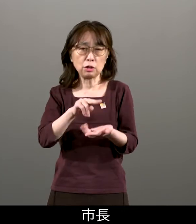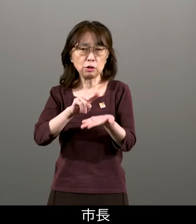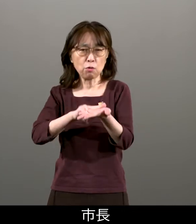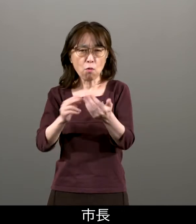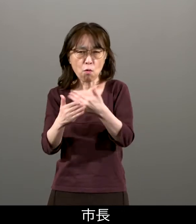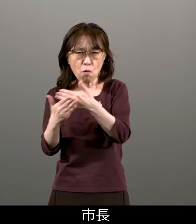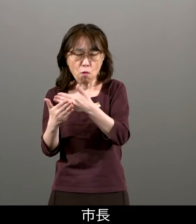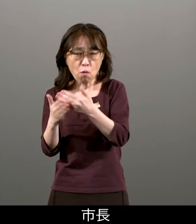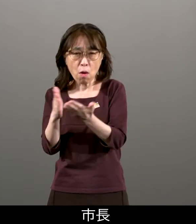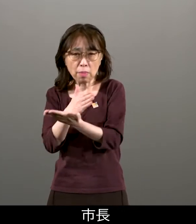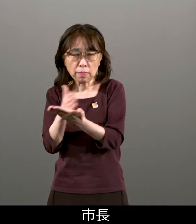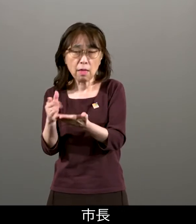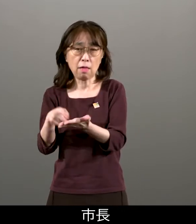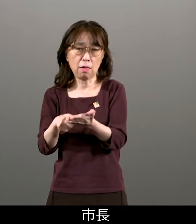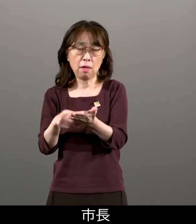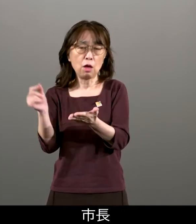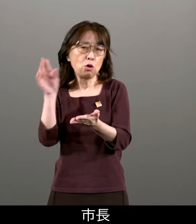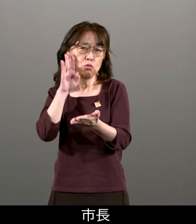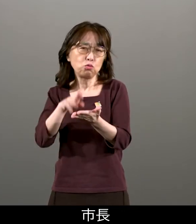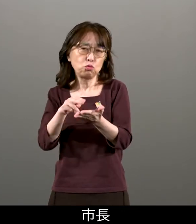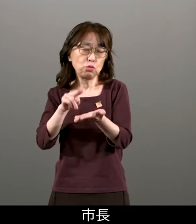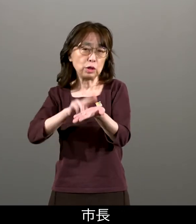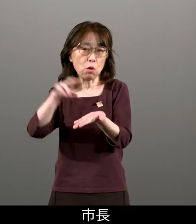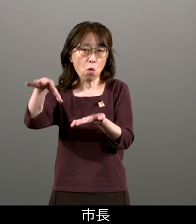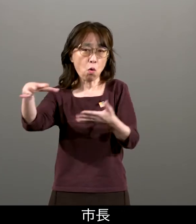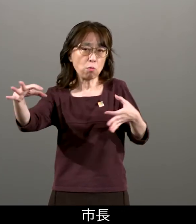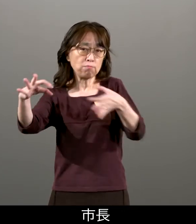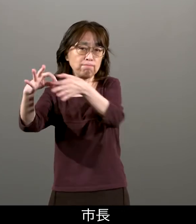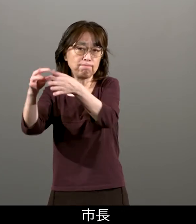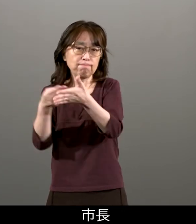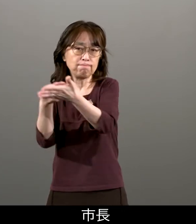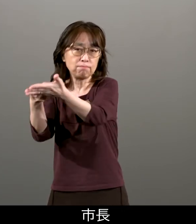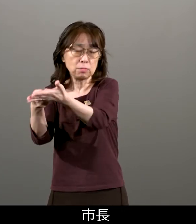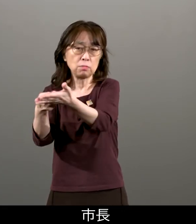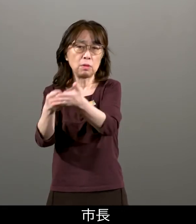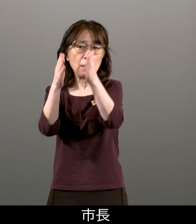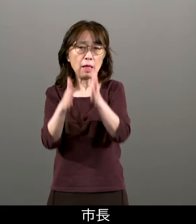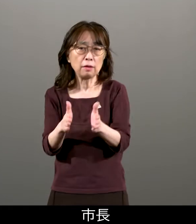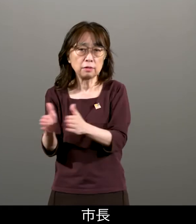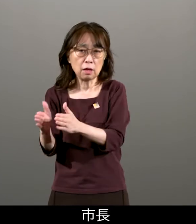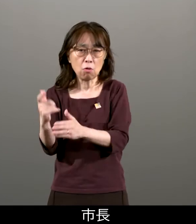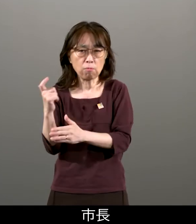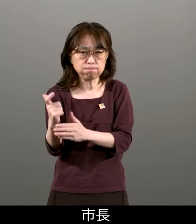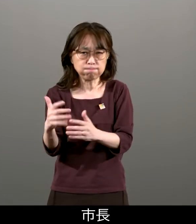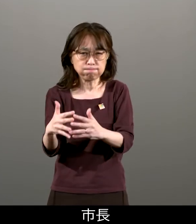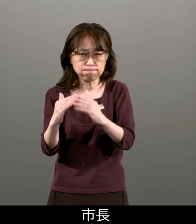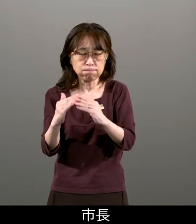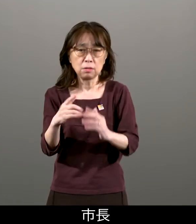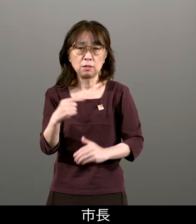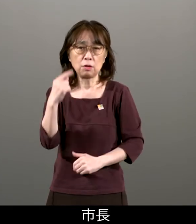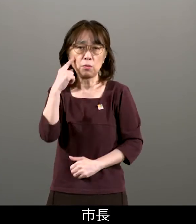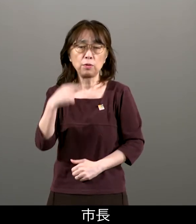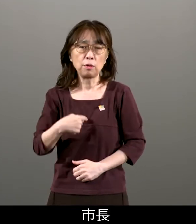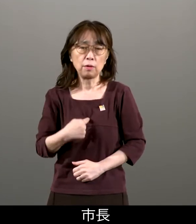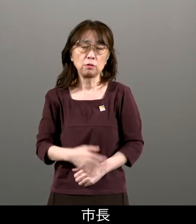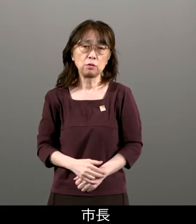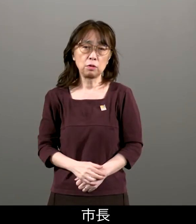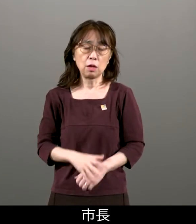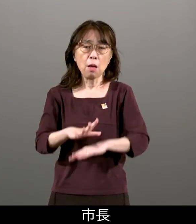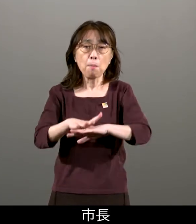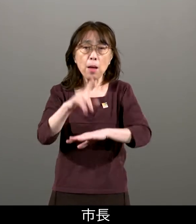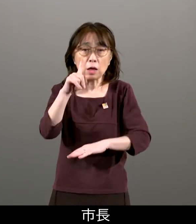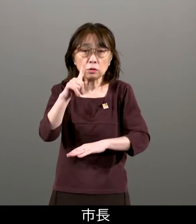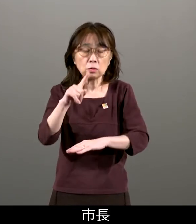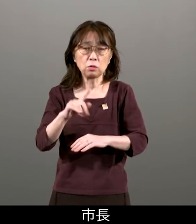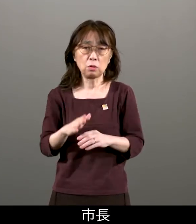切な医療や療養につなげていくための体制を構築をしてまいります。まず